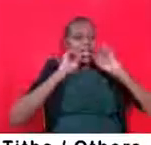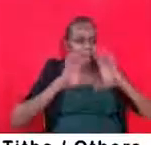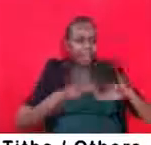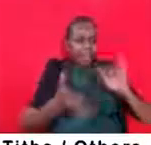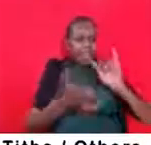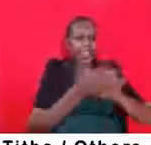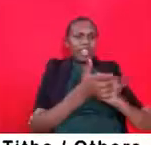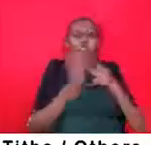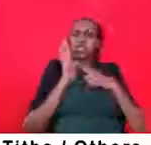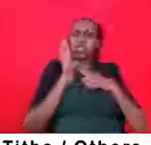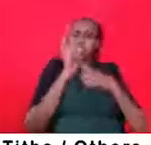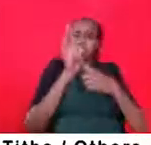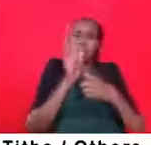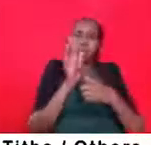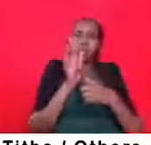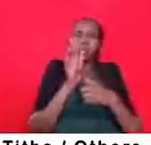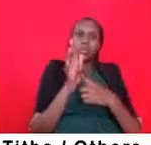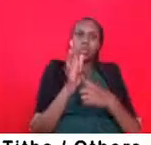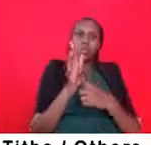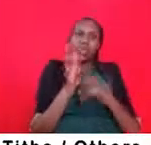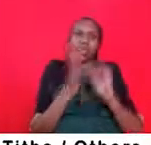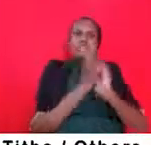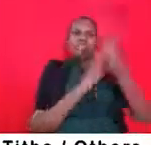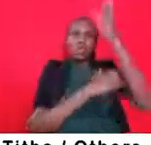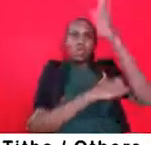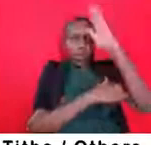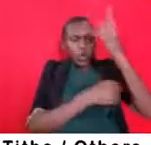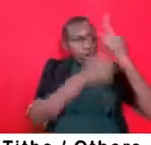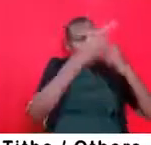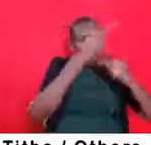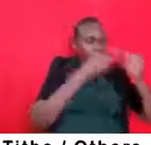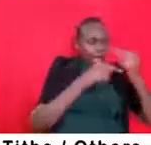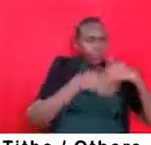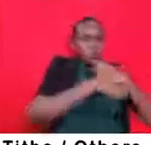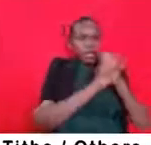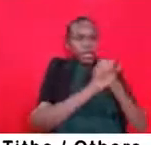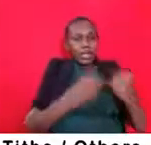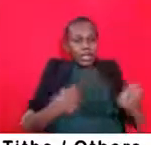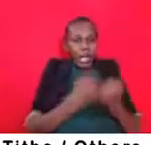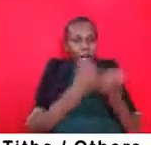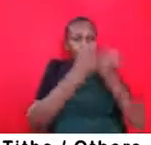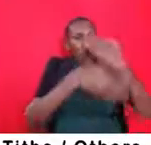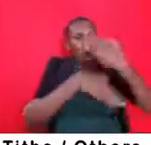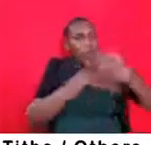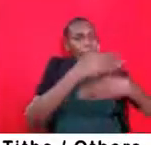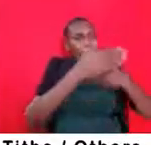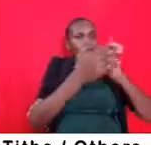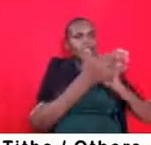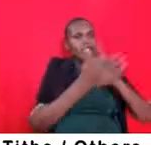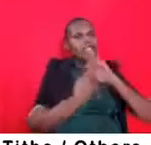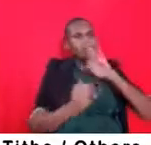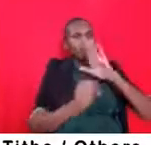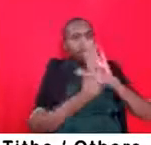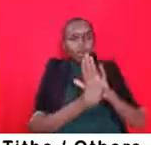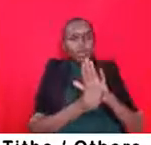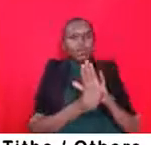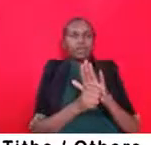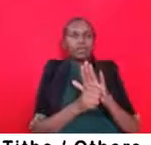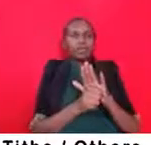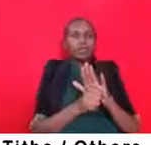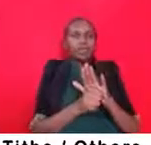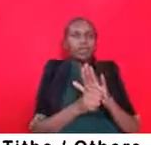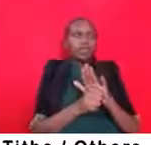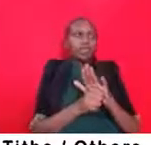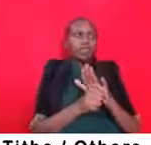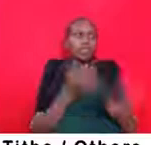kilikuwa kinaoneshana ya kwamba Mungu atakuja kutimiza yale ambayo alikuwa amesema. Na